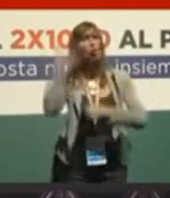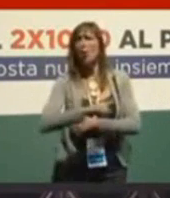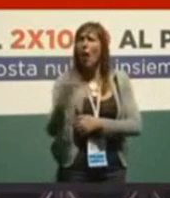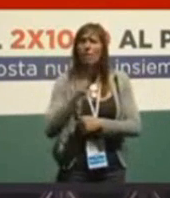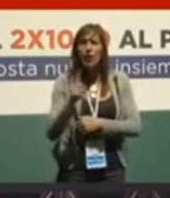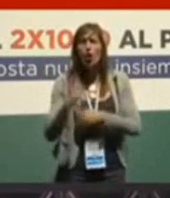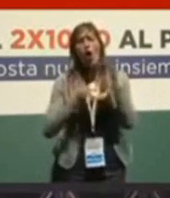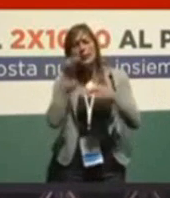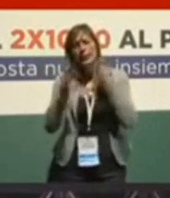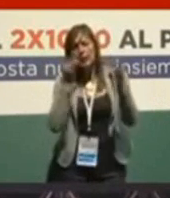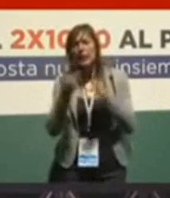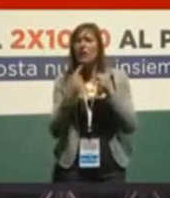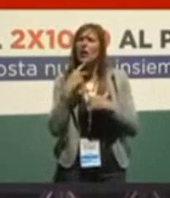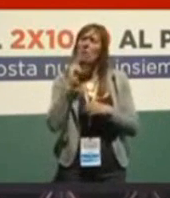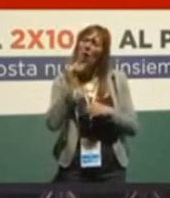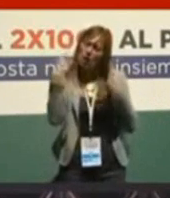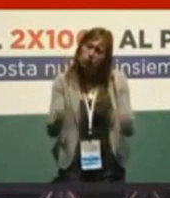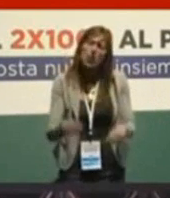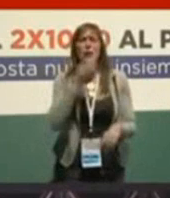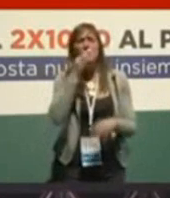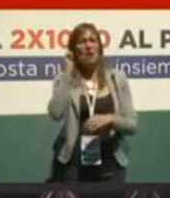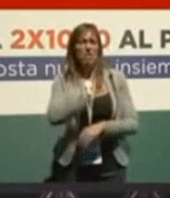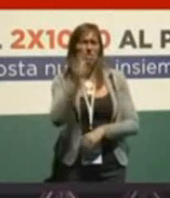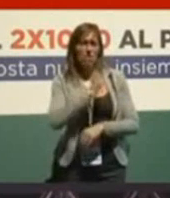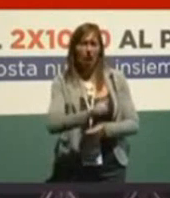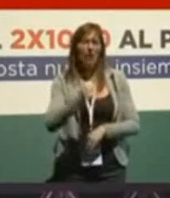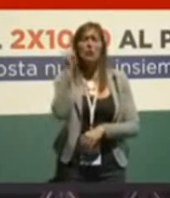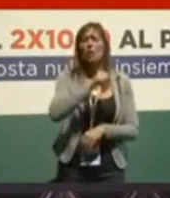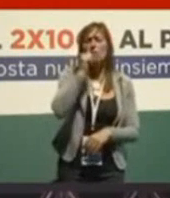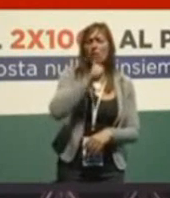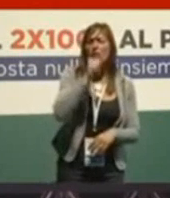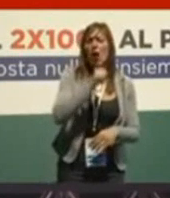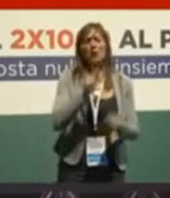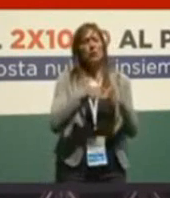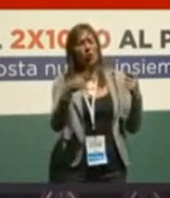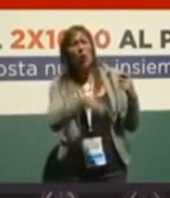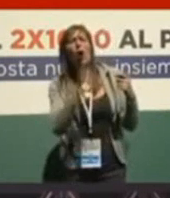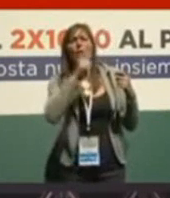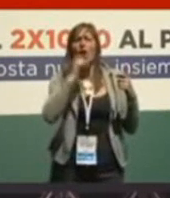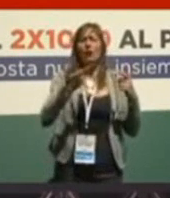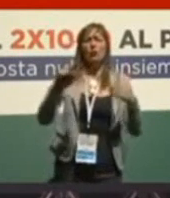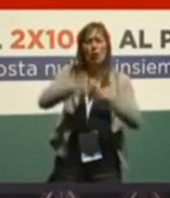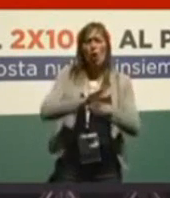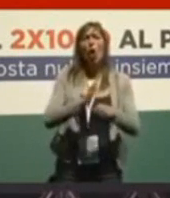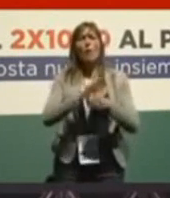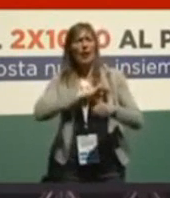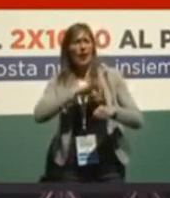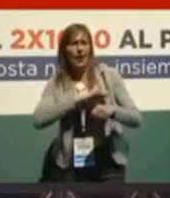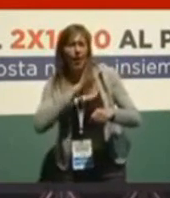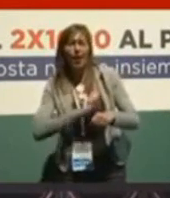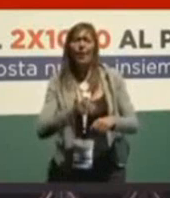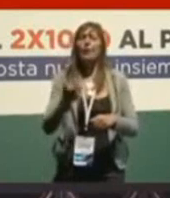che falsificano le notizie sui social, che falsificano i profili, trolls, che falsificano le coperture sui vari redditi di vario genere. Sono quelli